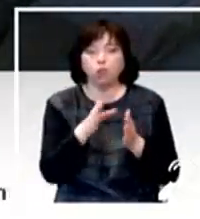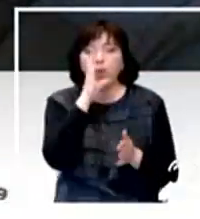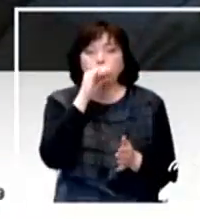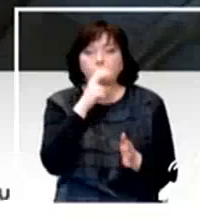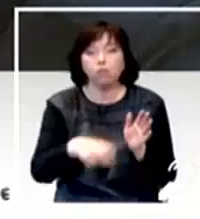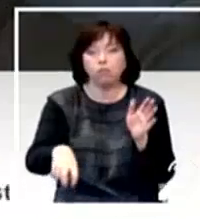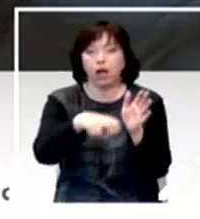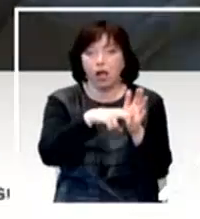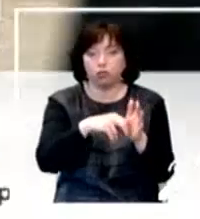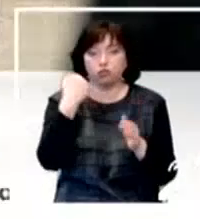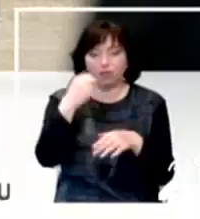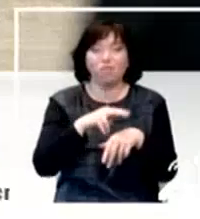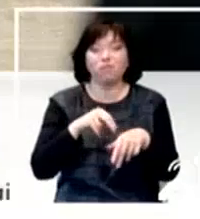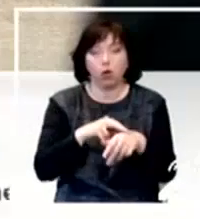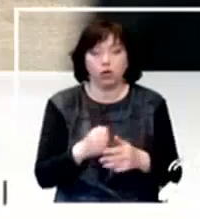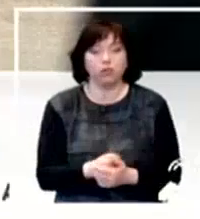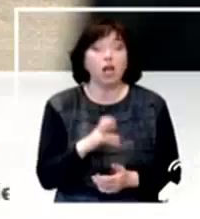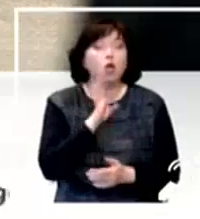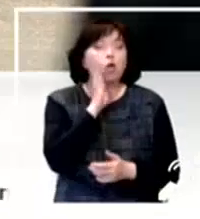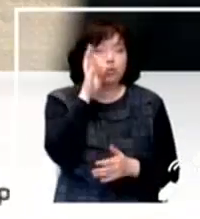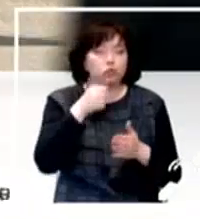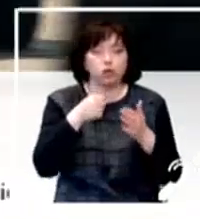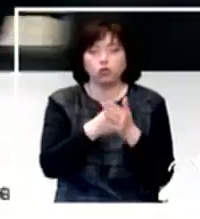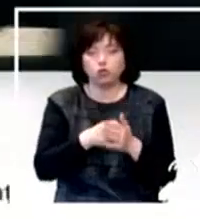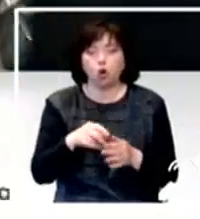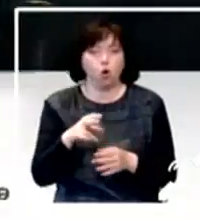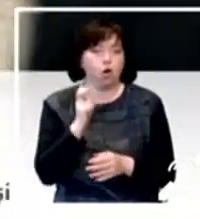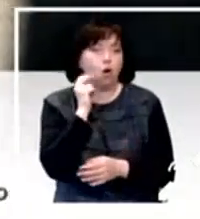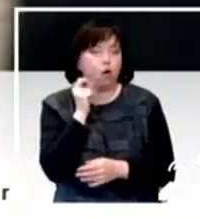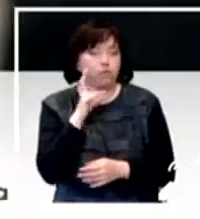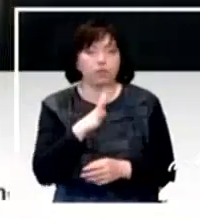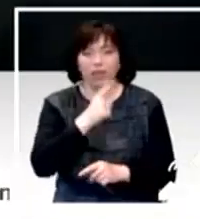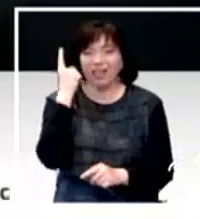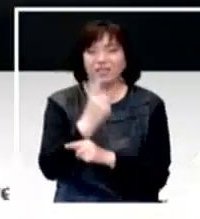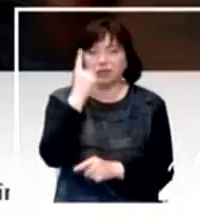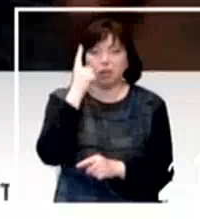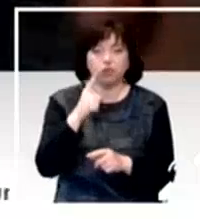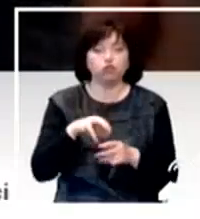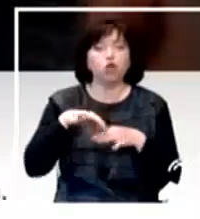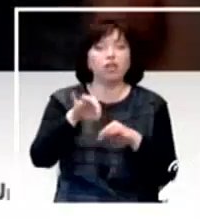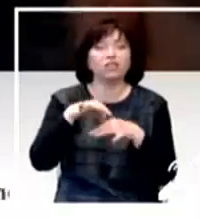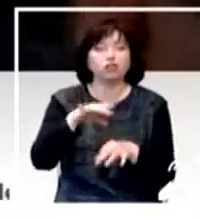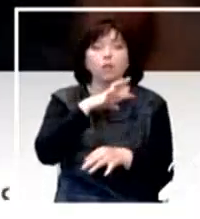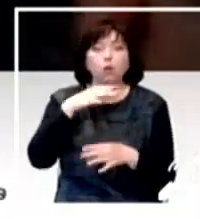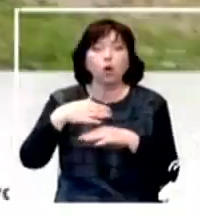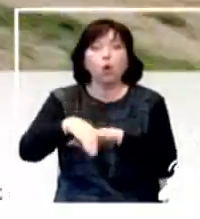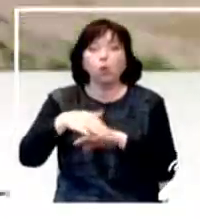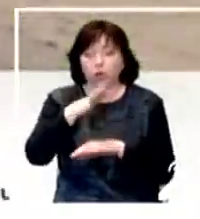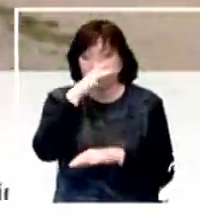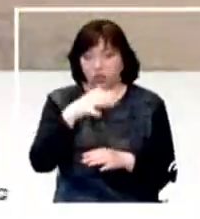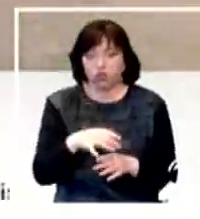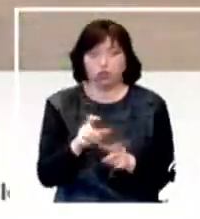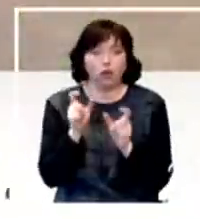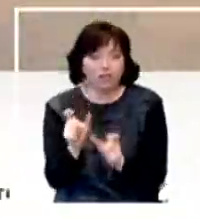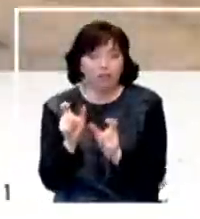microbuz al carabinierilor. De dimineață până la orele amiezii a fost restricționată parțial circulația pe mai multe străzi din municipiu. Zeci